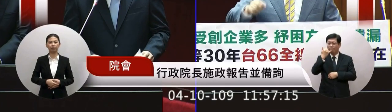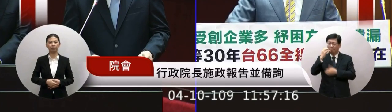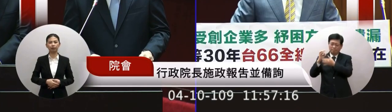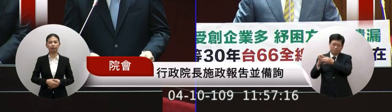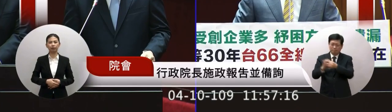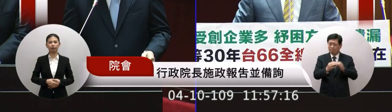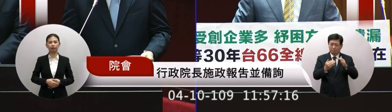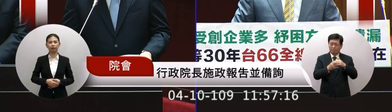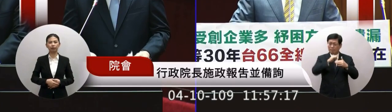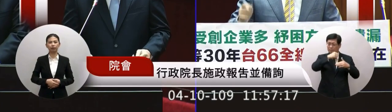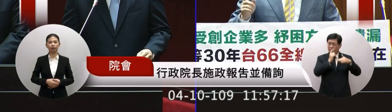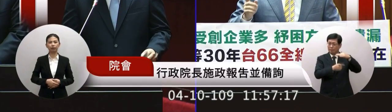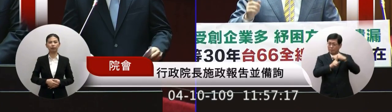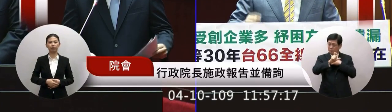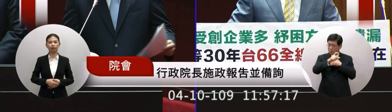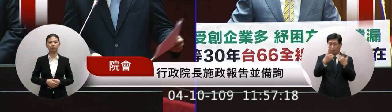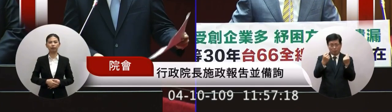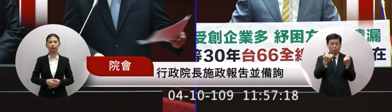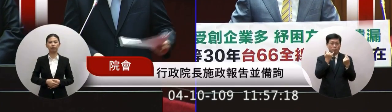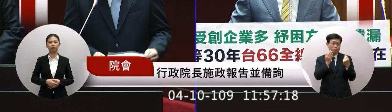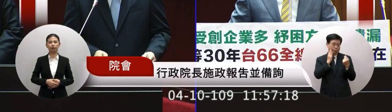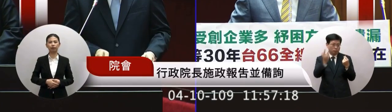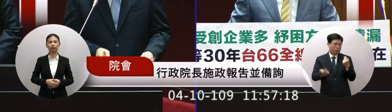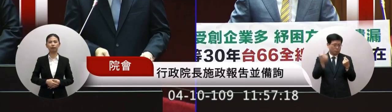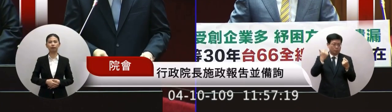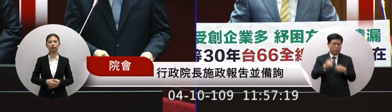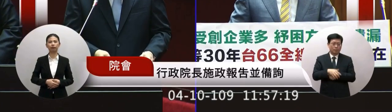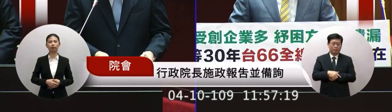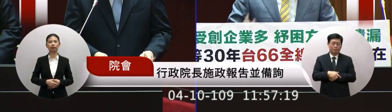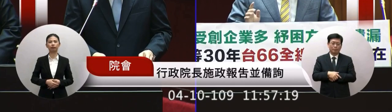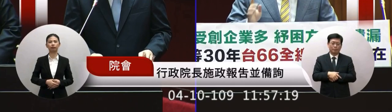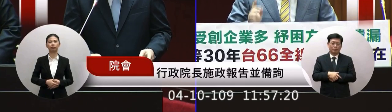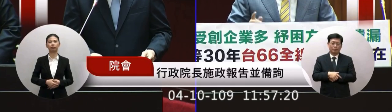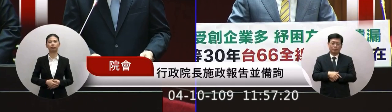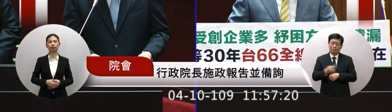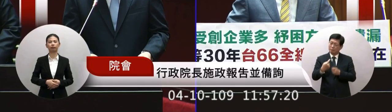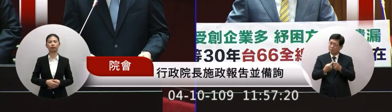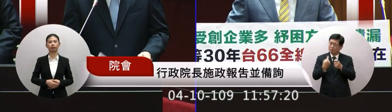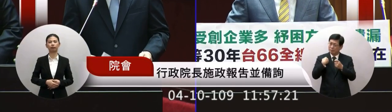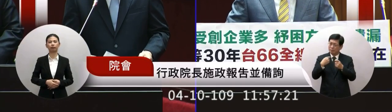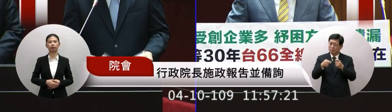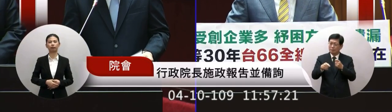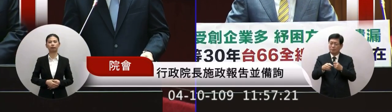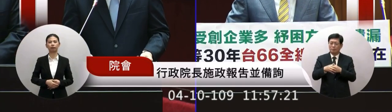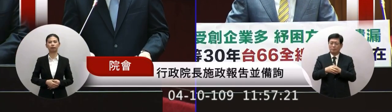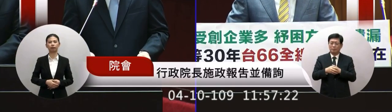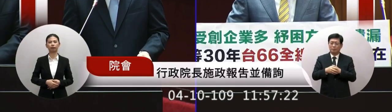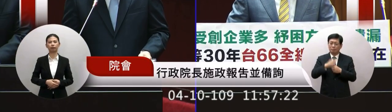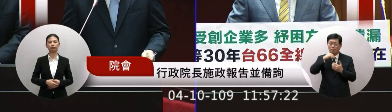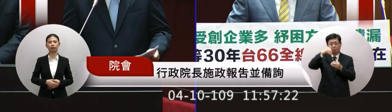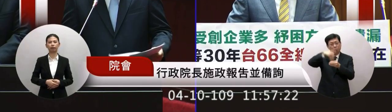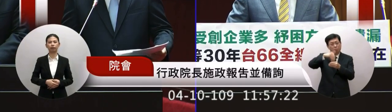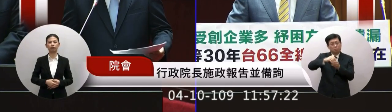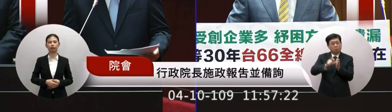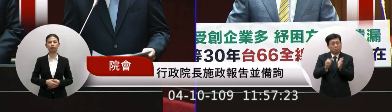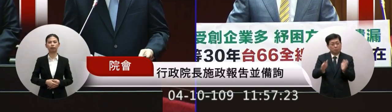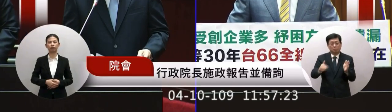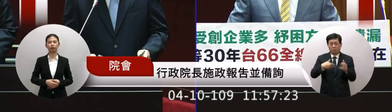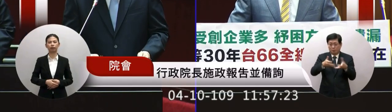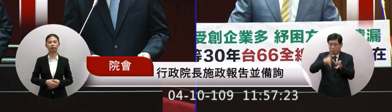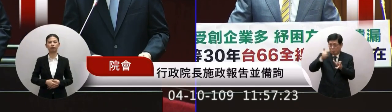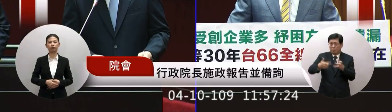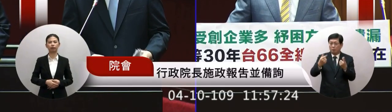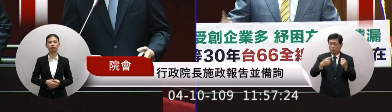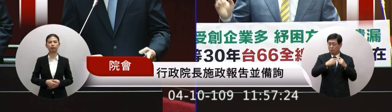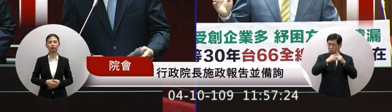台61线也能够尽快来进行那当然，因为去年这个选举的期间部长也有特